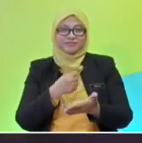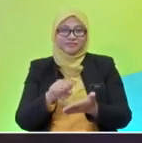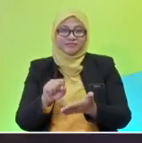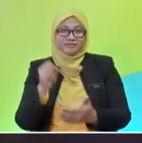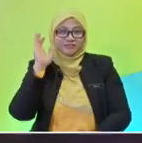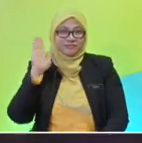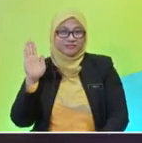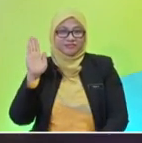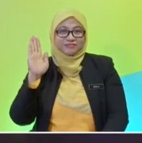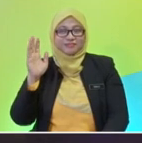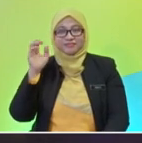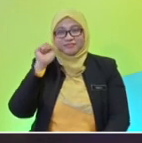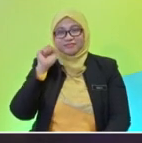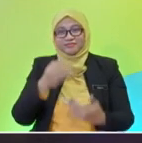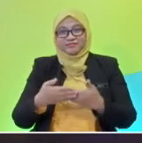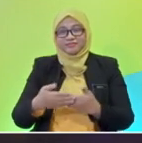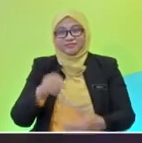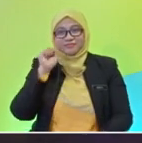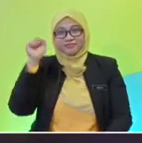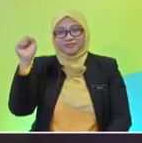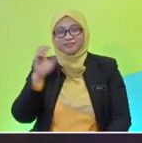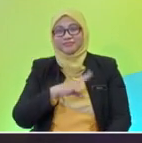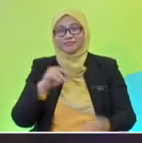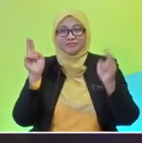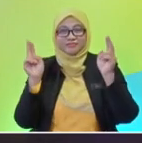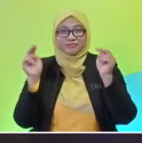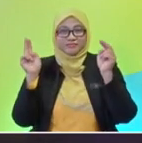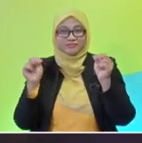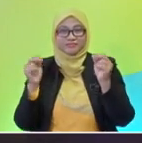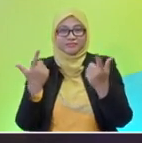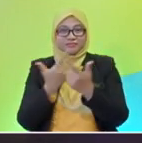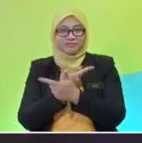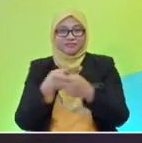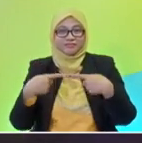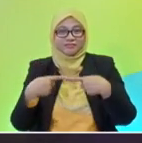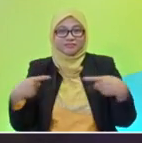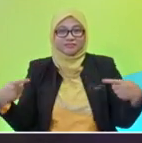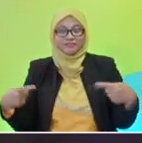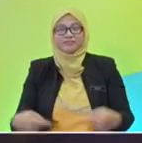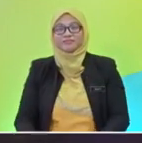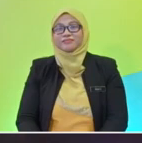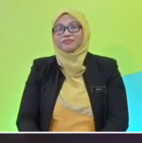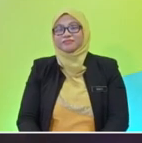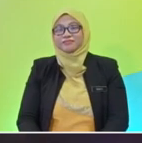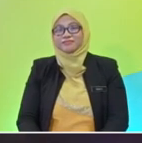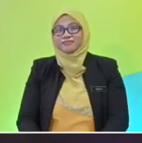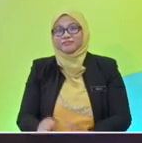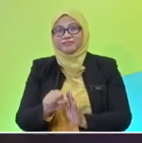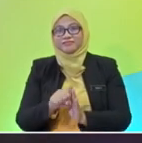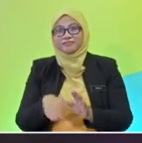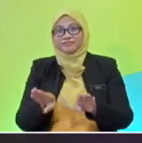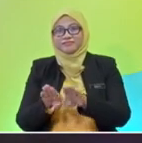temanya ialah patriotisme, cikgu. Betul, tepat sekali. Melawan penjajah. Betul. Di sini sebagai seorang anak merdeka.